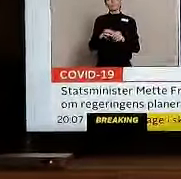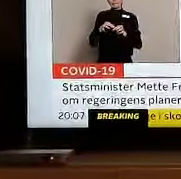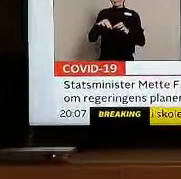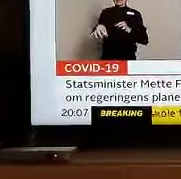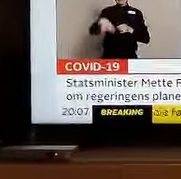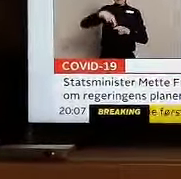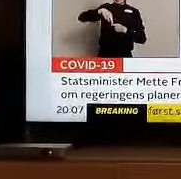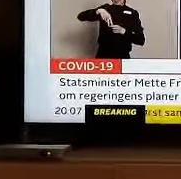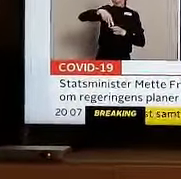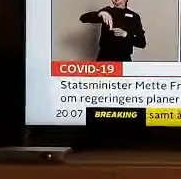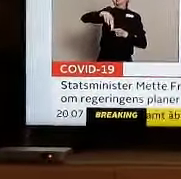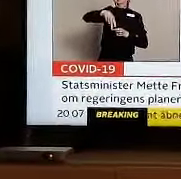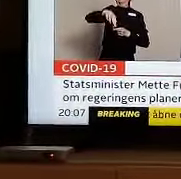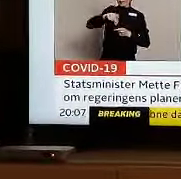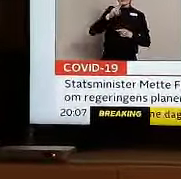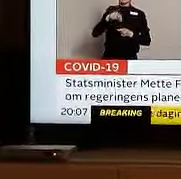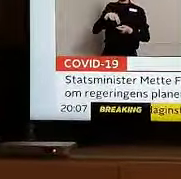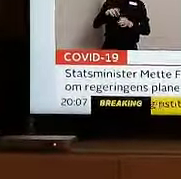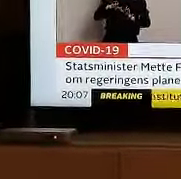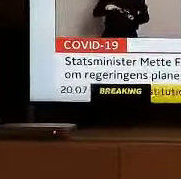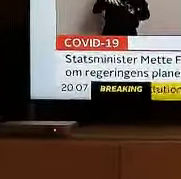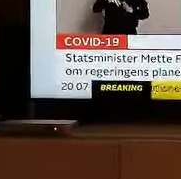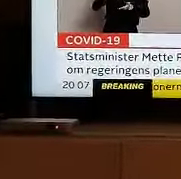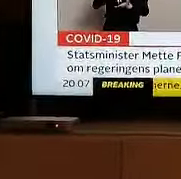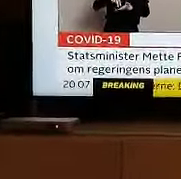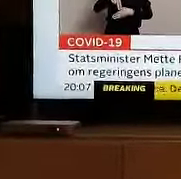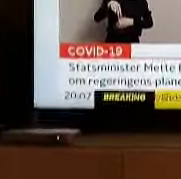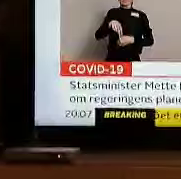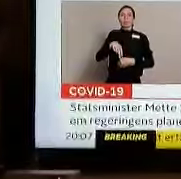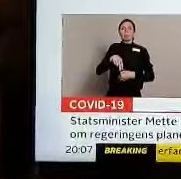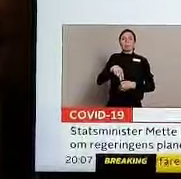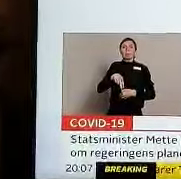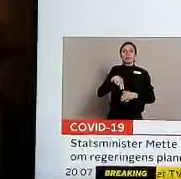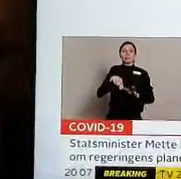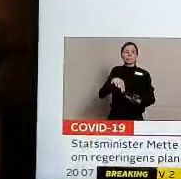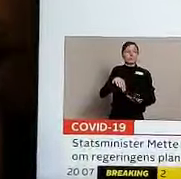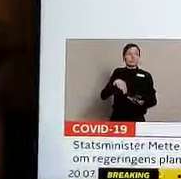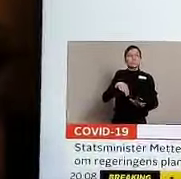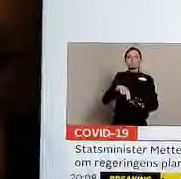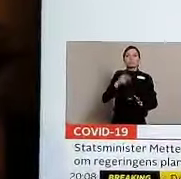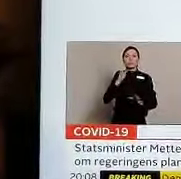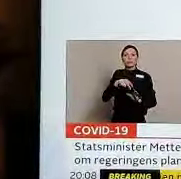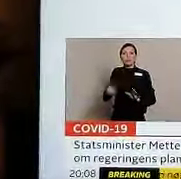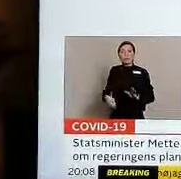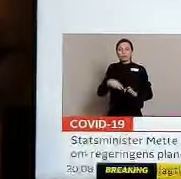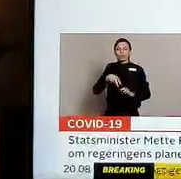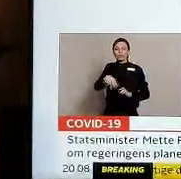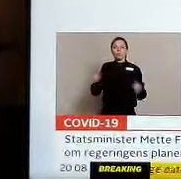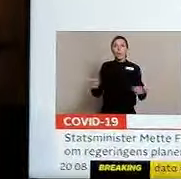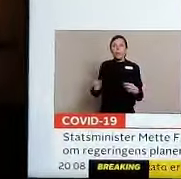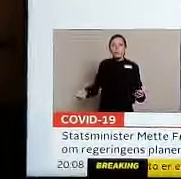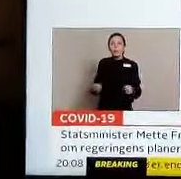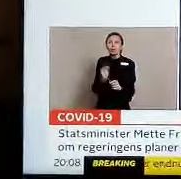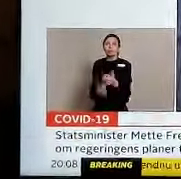بها الشعب الدنماركي بشكل يومي. إذا استمر الانخفاض سنعود في